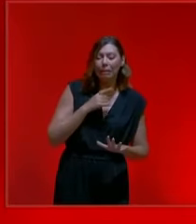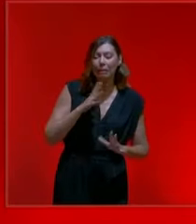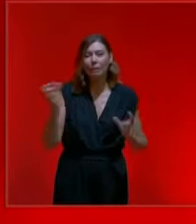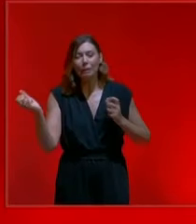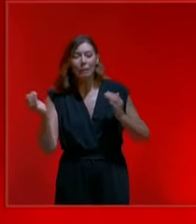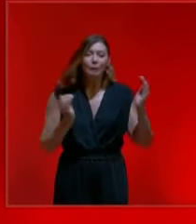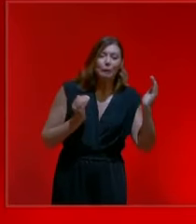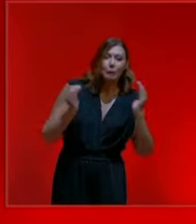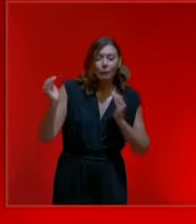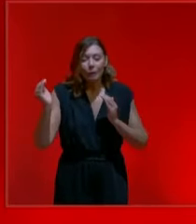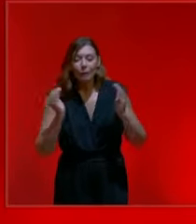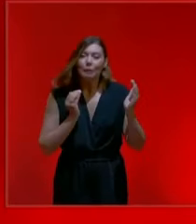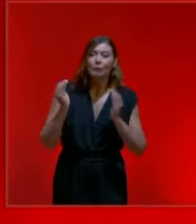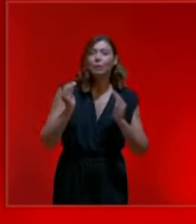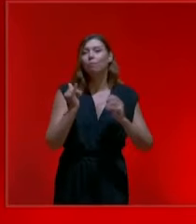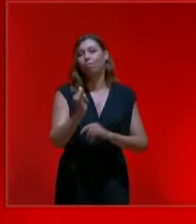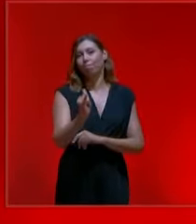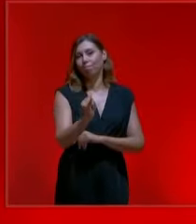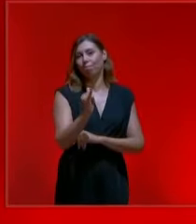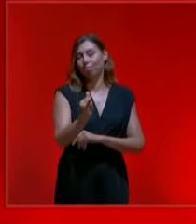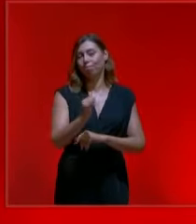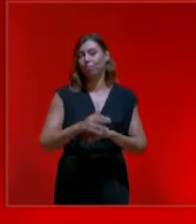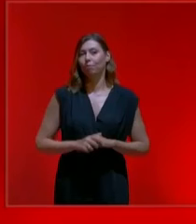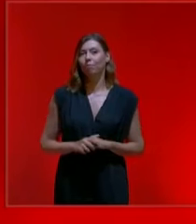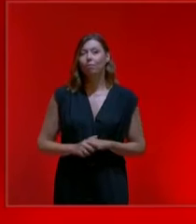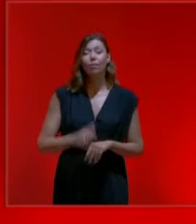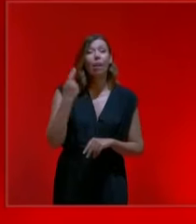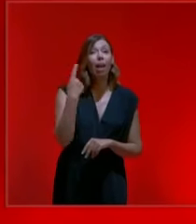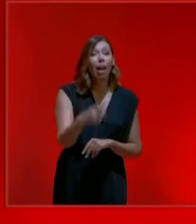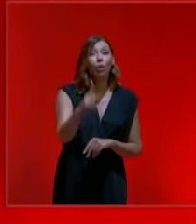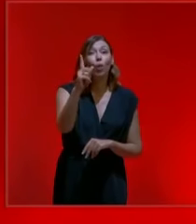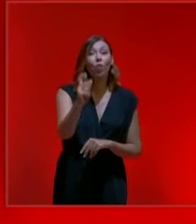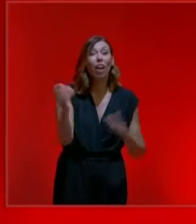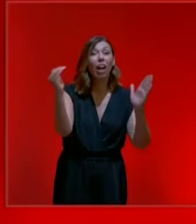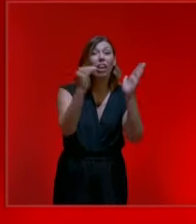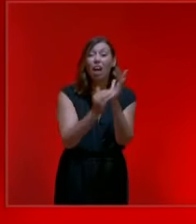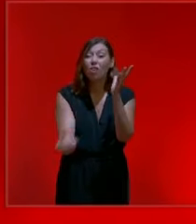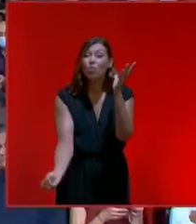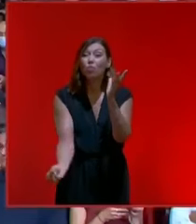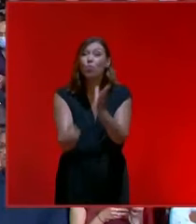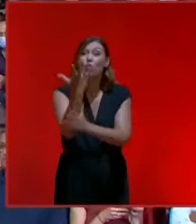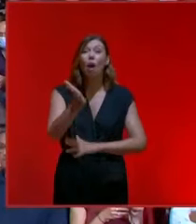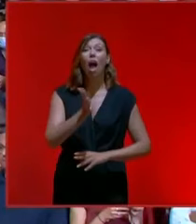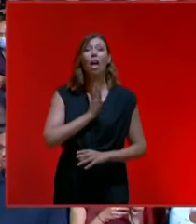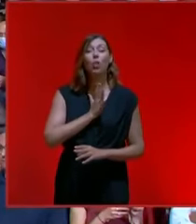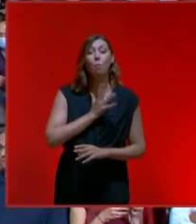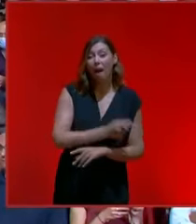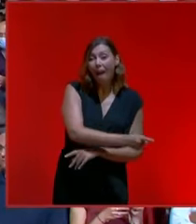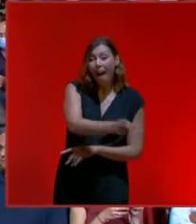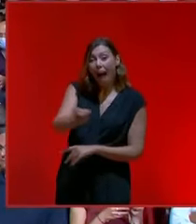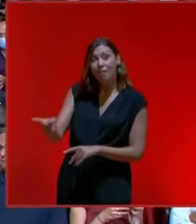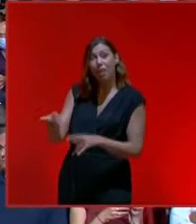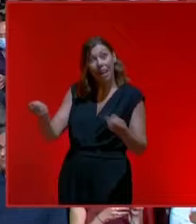Αξιοποιήσαμε τη διαθεσιμότητα των 110 νέων χιλιάδων μελών με επάρκεια? Πάλι η γνώμη μου είναι ότι